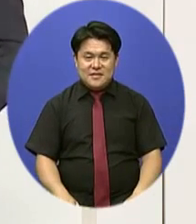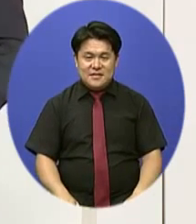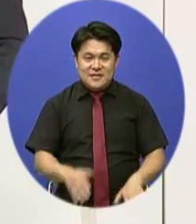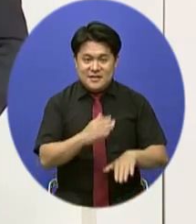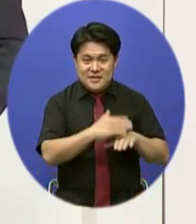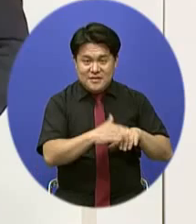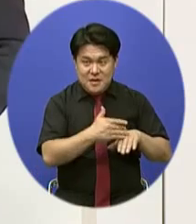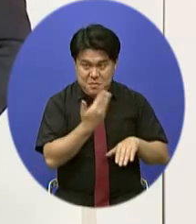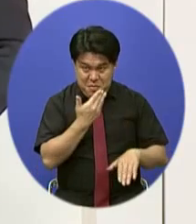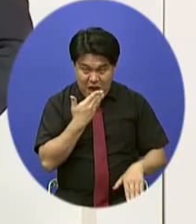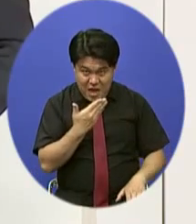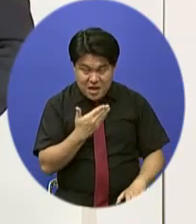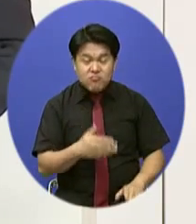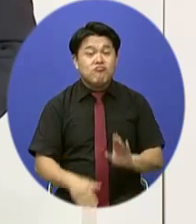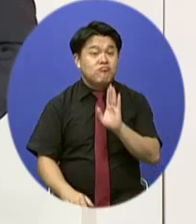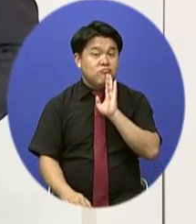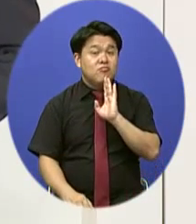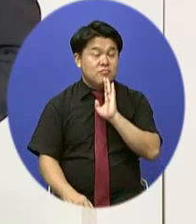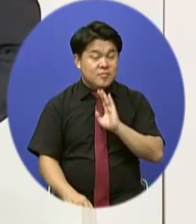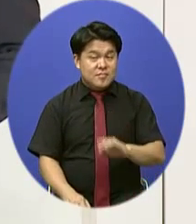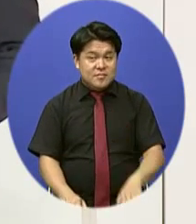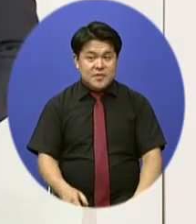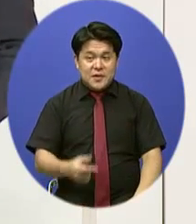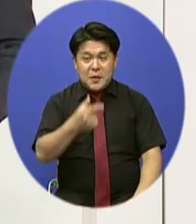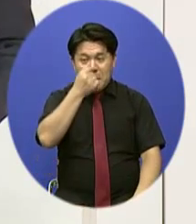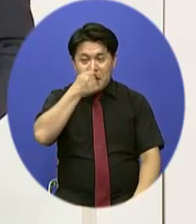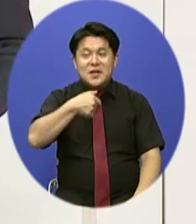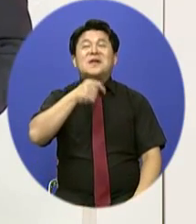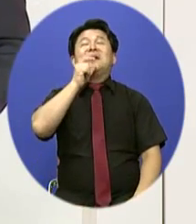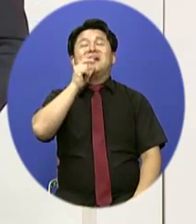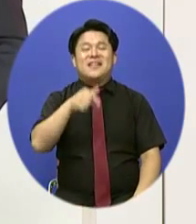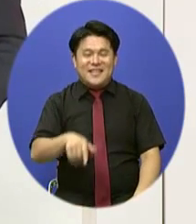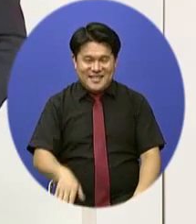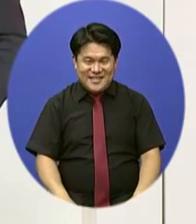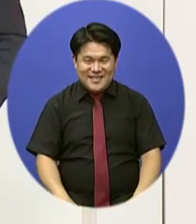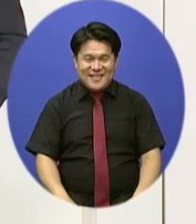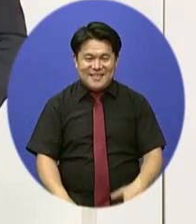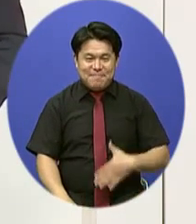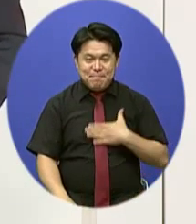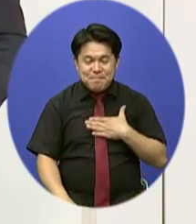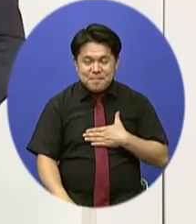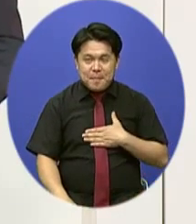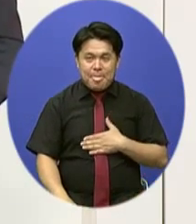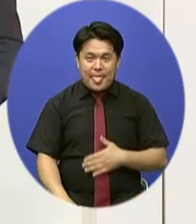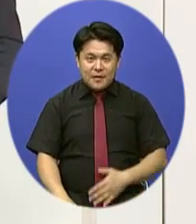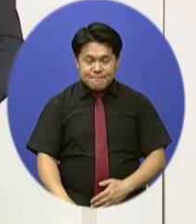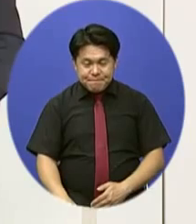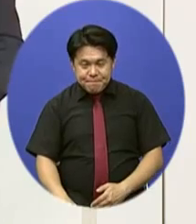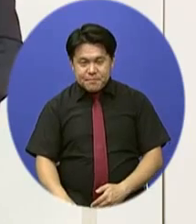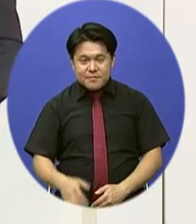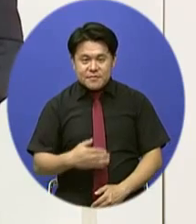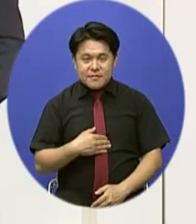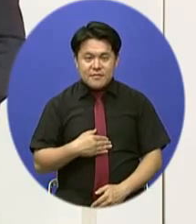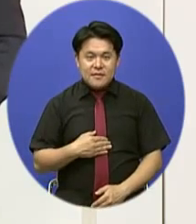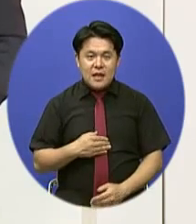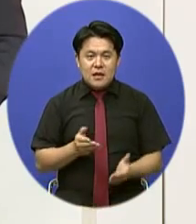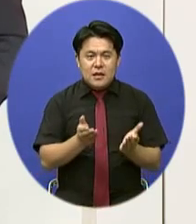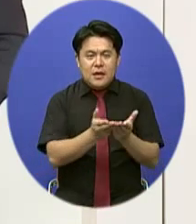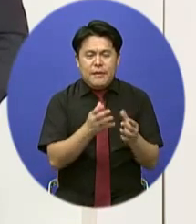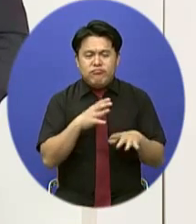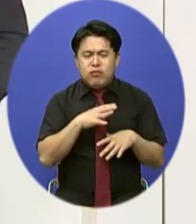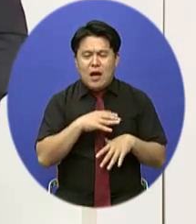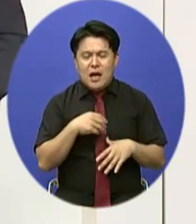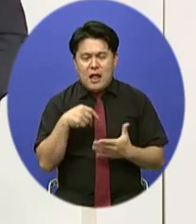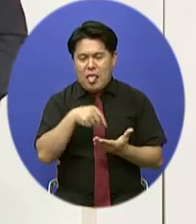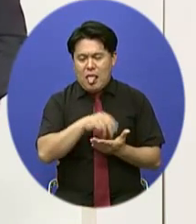해도 떠먹고. 예. 소주 한 잔 하고. 네, 알겠습니다. 아이고 저는 배가 무서워서 배도 못